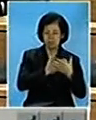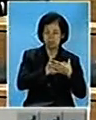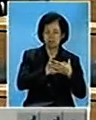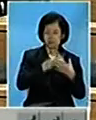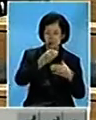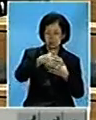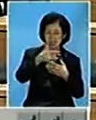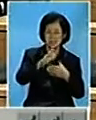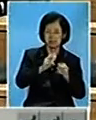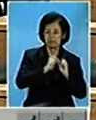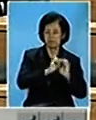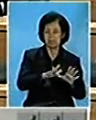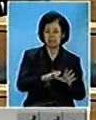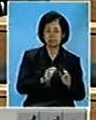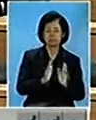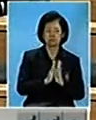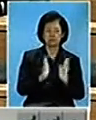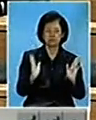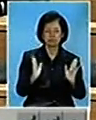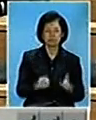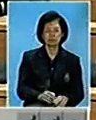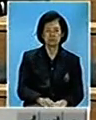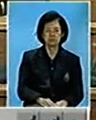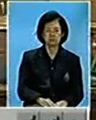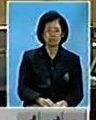เกลียดชังได้ขอบคุณครับท่านประธานที่เคารพครับ